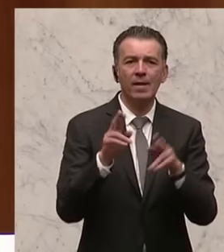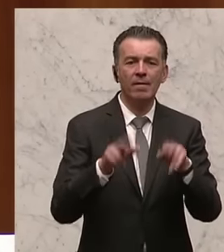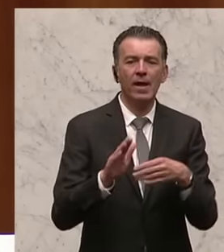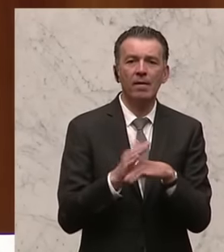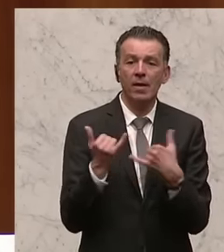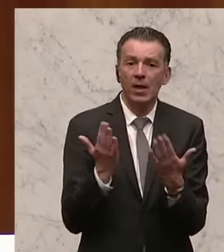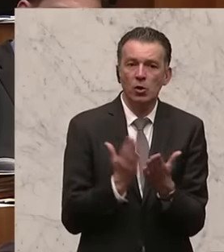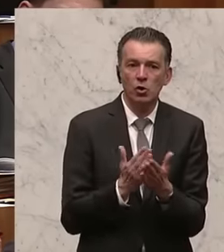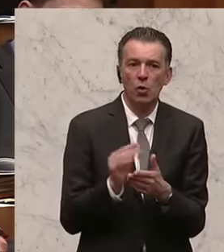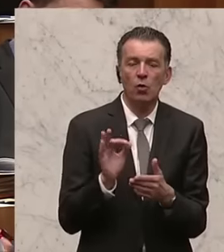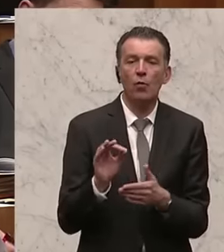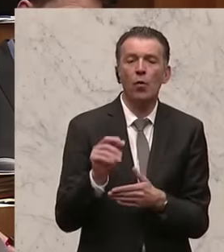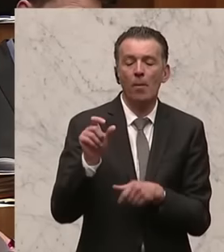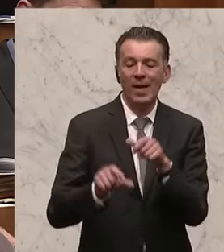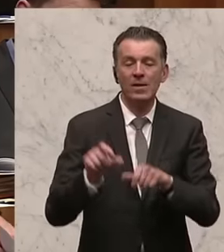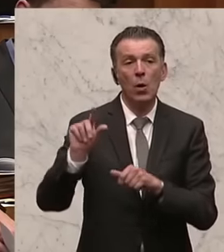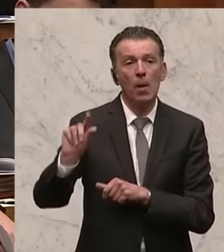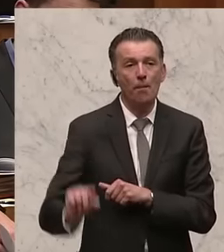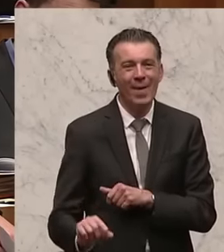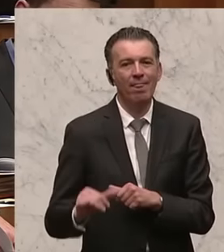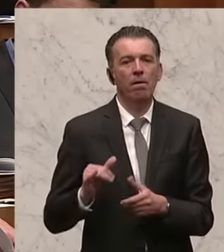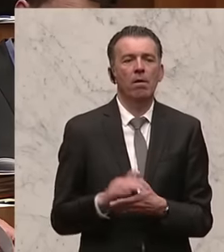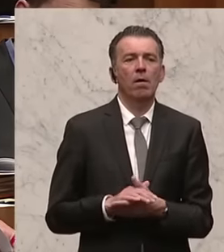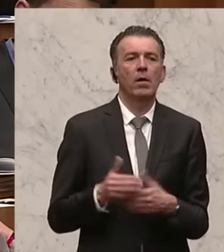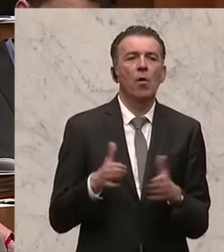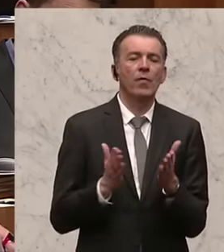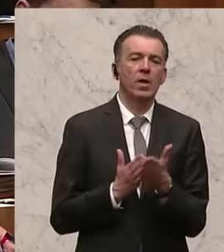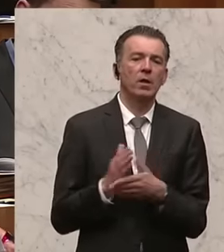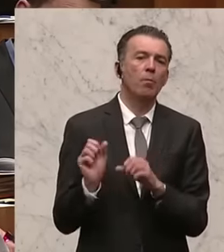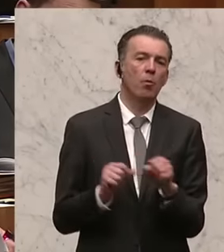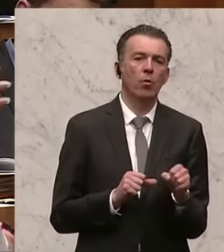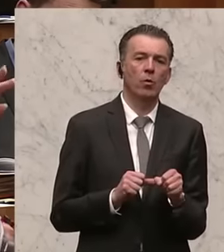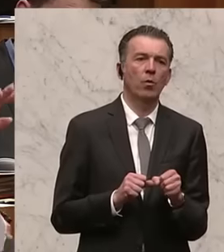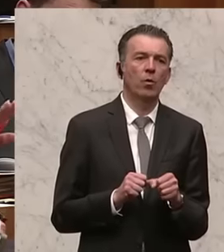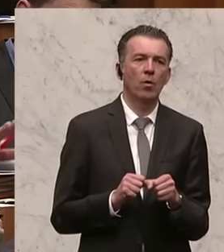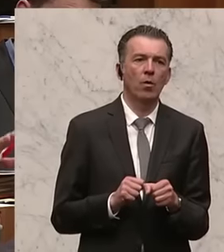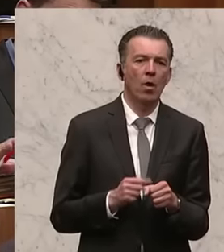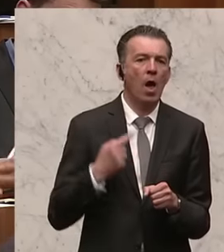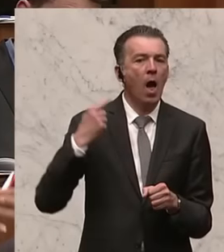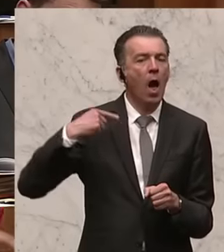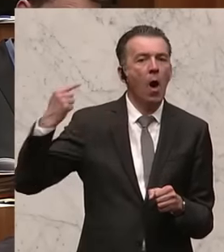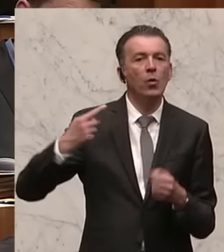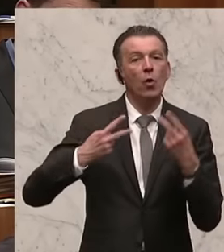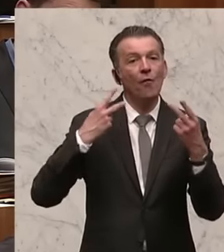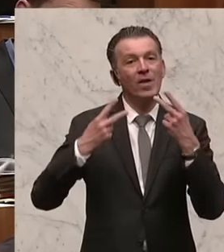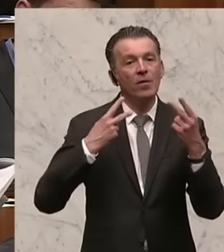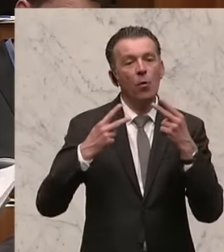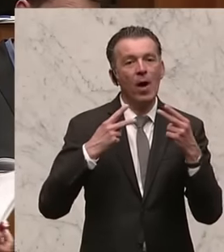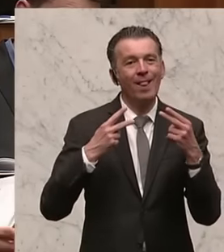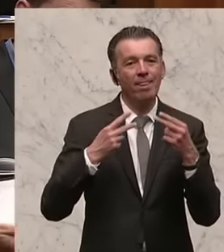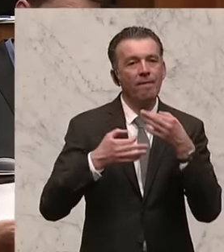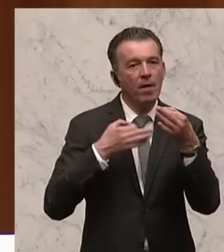Beamtendienstrechtsgesetz jetzt schon für minderjährige Personen im öffentlichen Dienst die Möglichkeit einer audiovisuellen Vernehmung